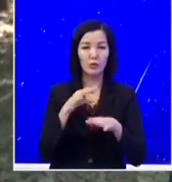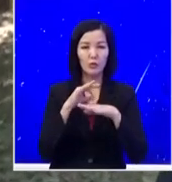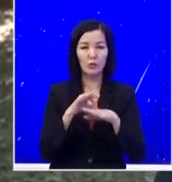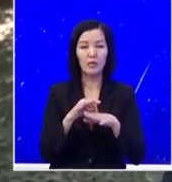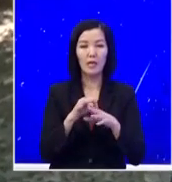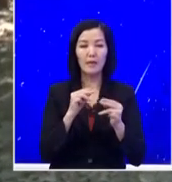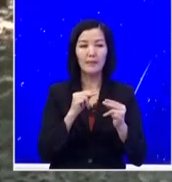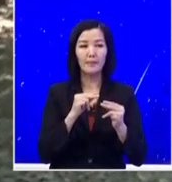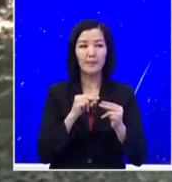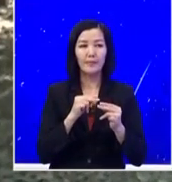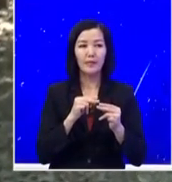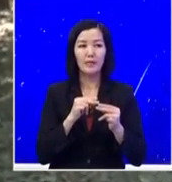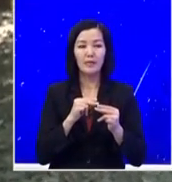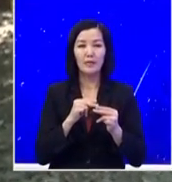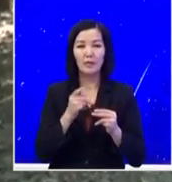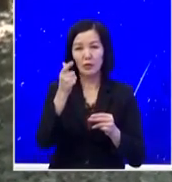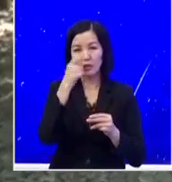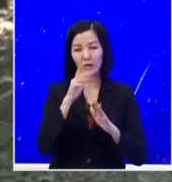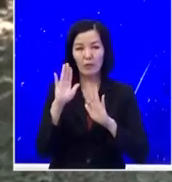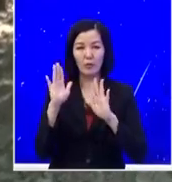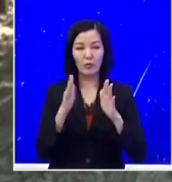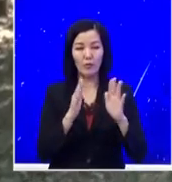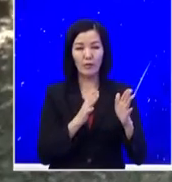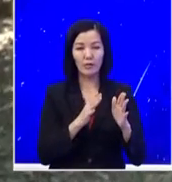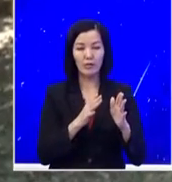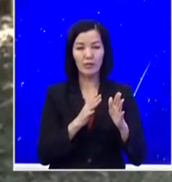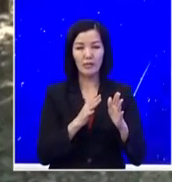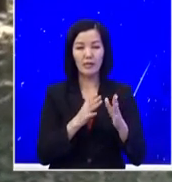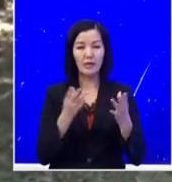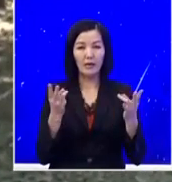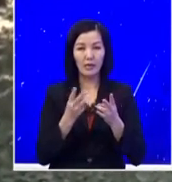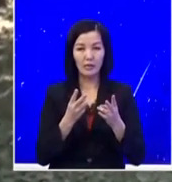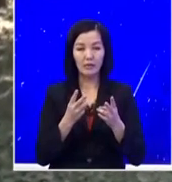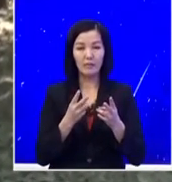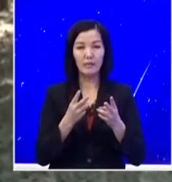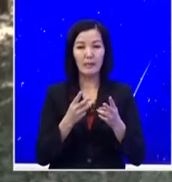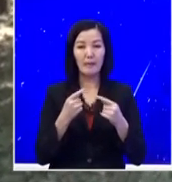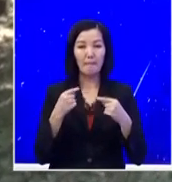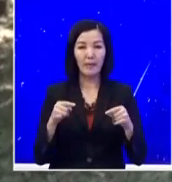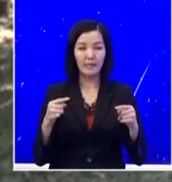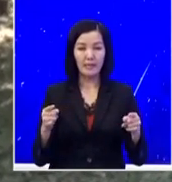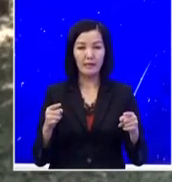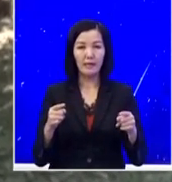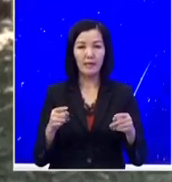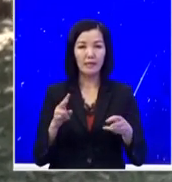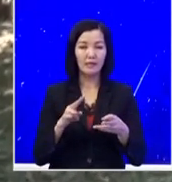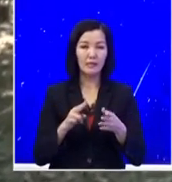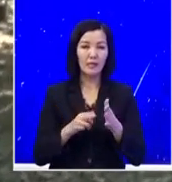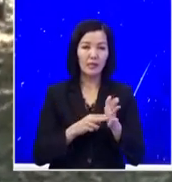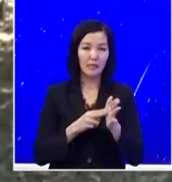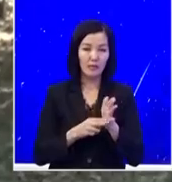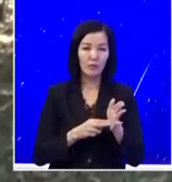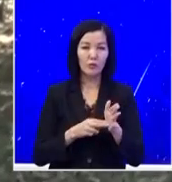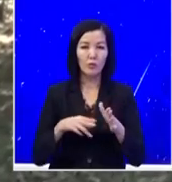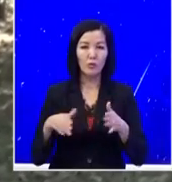жүргізу тек қана Жаркент орман шаруашылығына ғана қажетті жұмыстар емес, сонымен қатар темір жол,